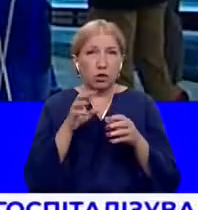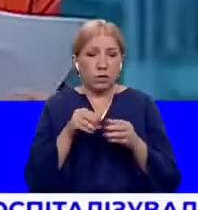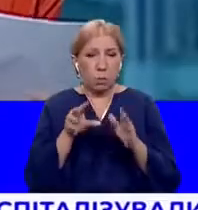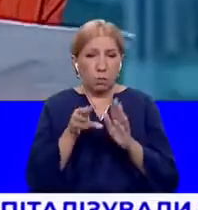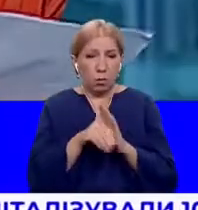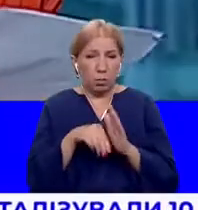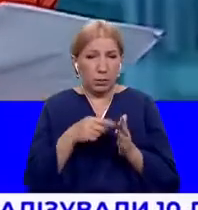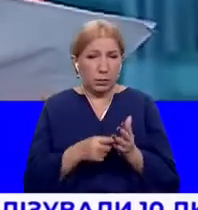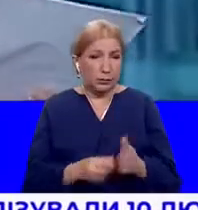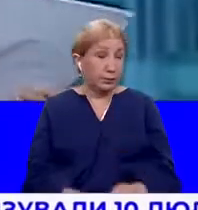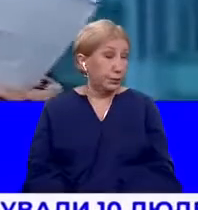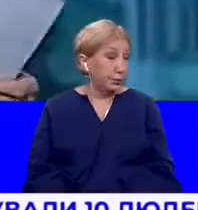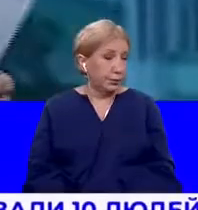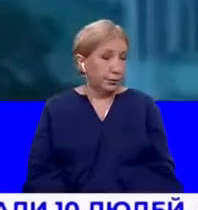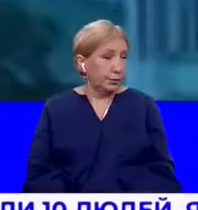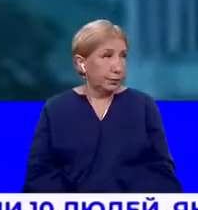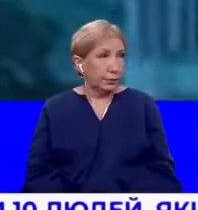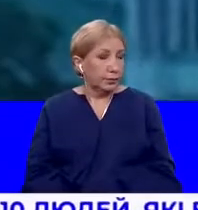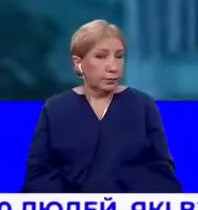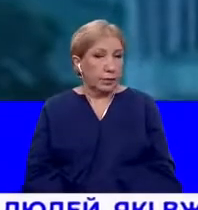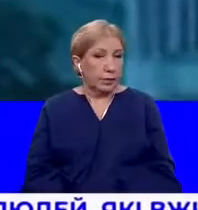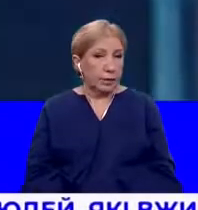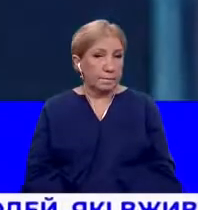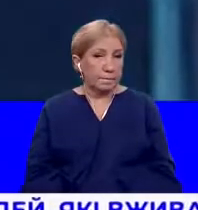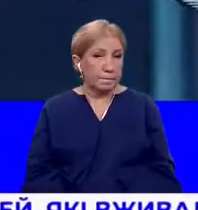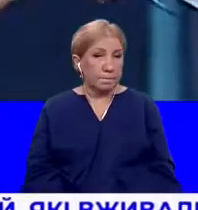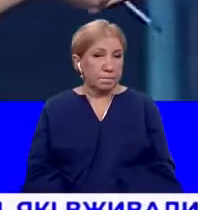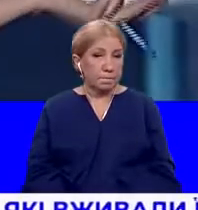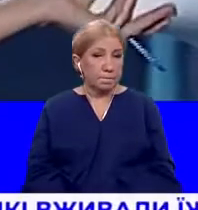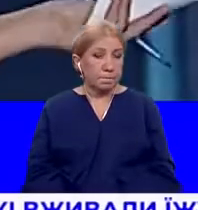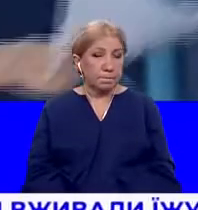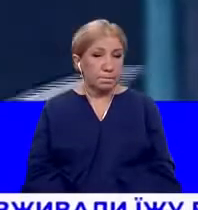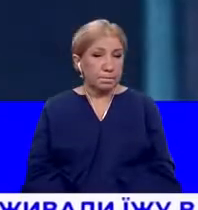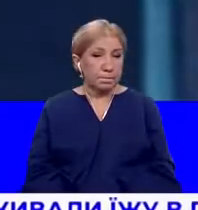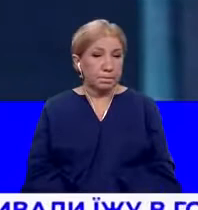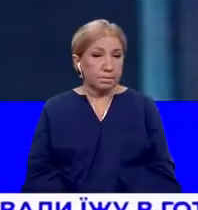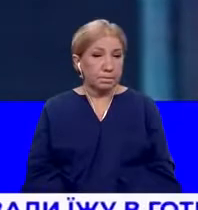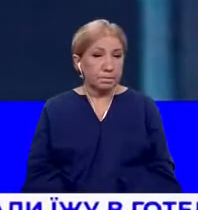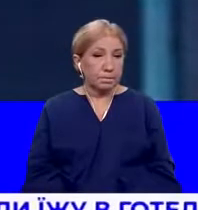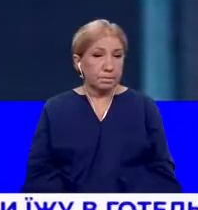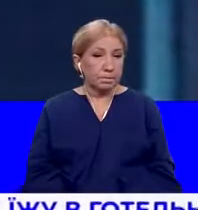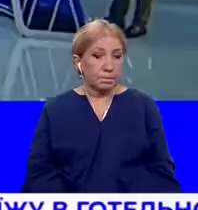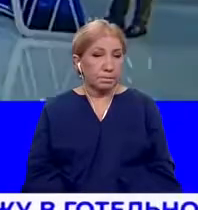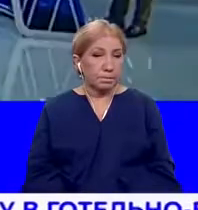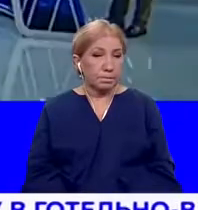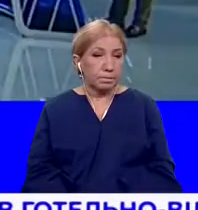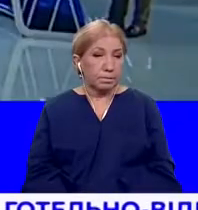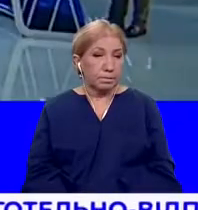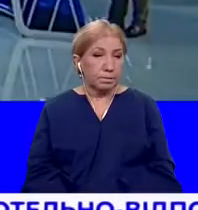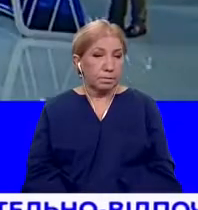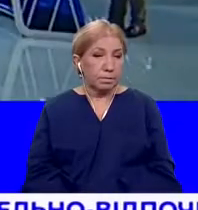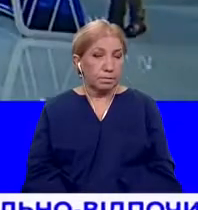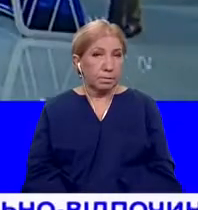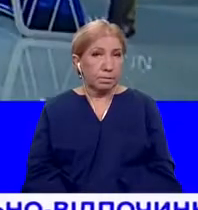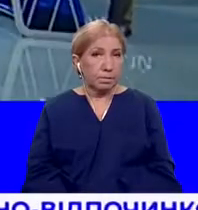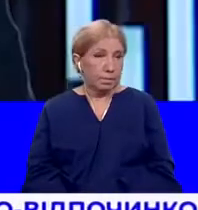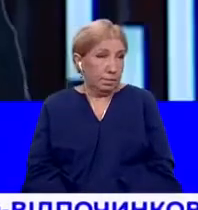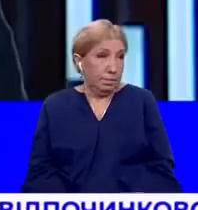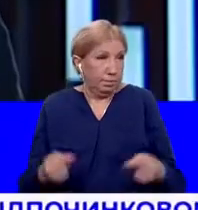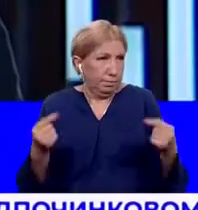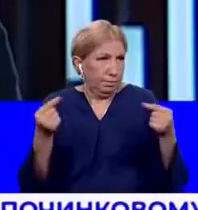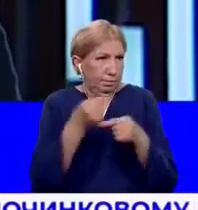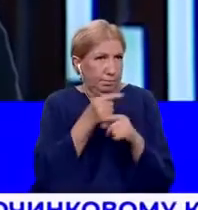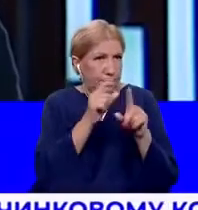Повертаюсь до свого запитання, наскільки слова і справи президента Зеленського його влади розходяться? Ну, дивіться, звісно, розходяться,